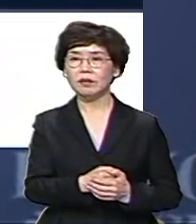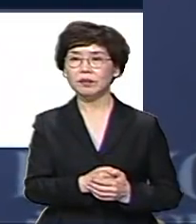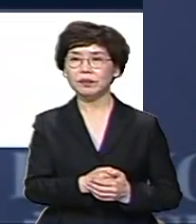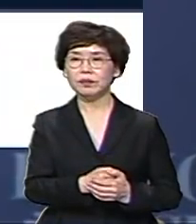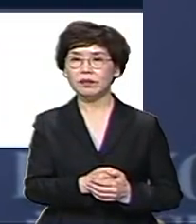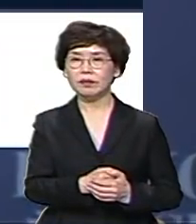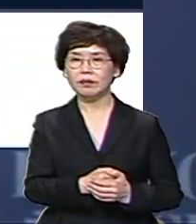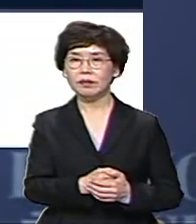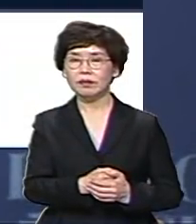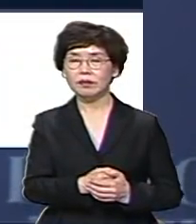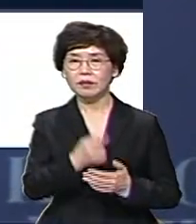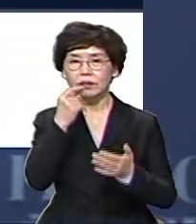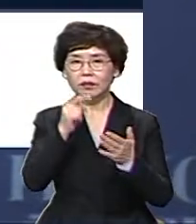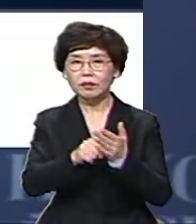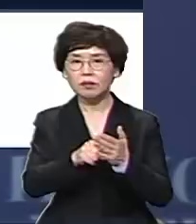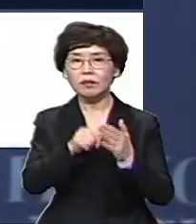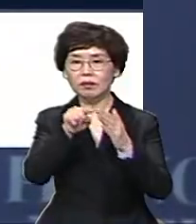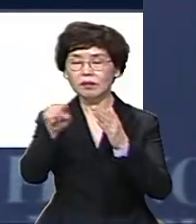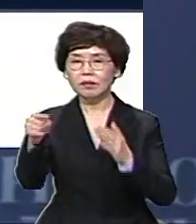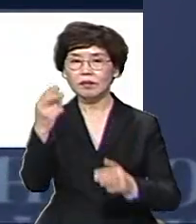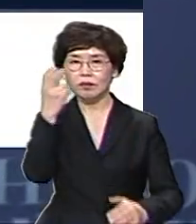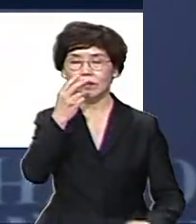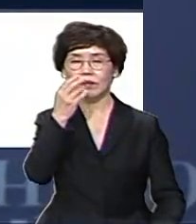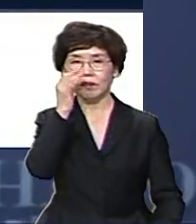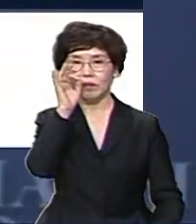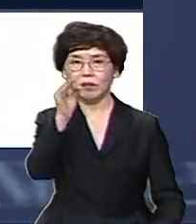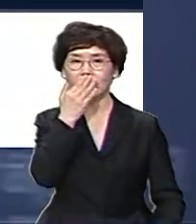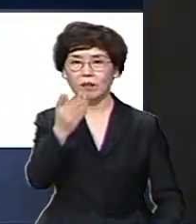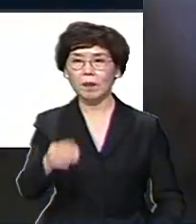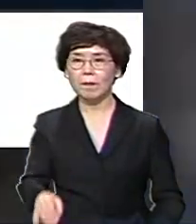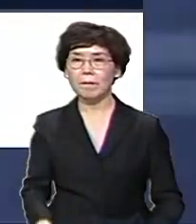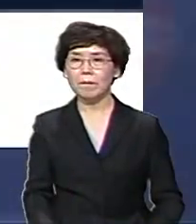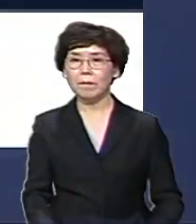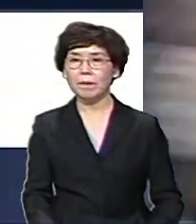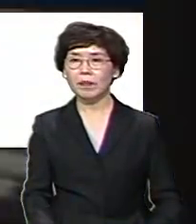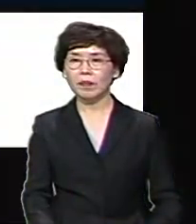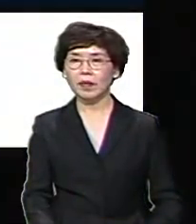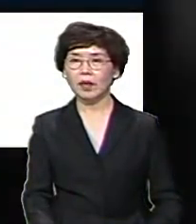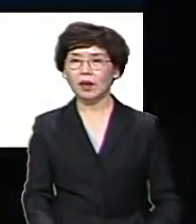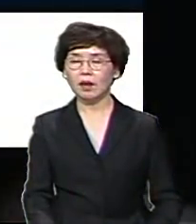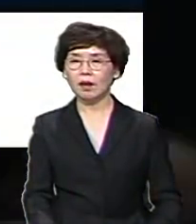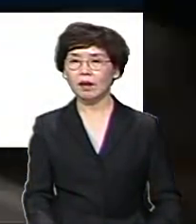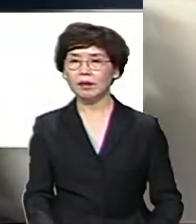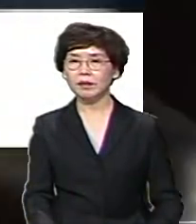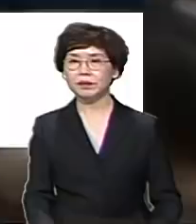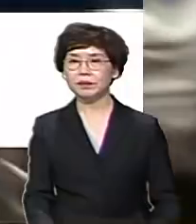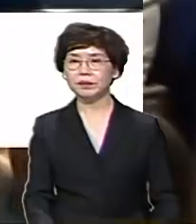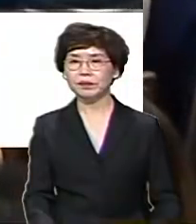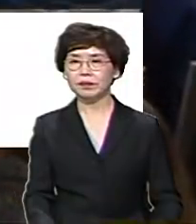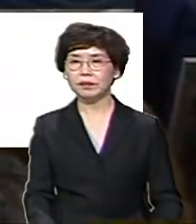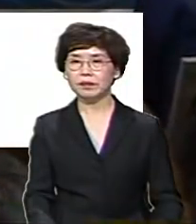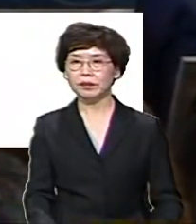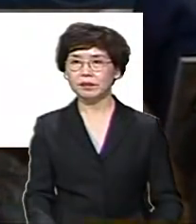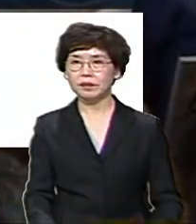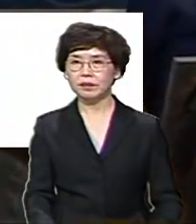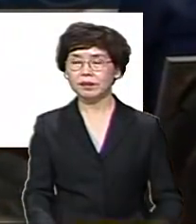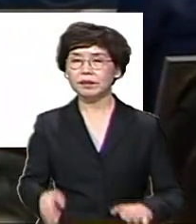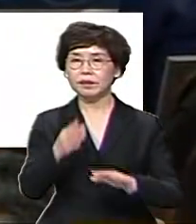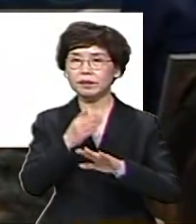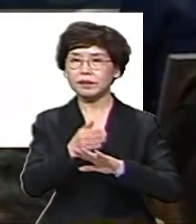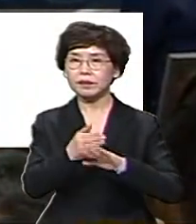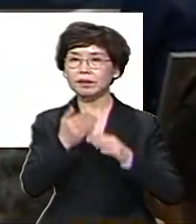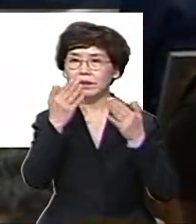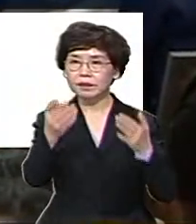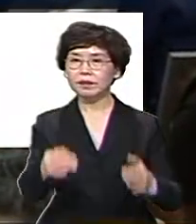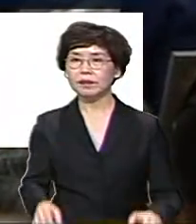생각합니다. 물론 우리가 알고 있는 시설도 있고 모르고 있는 시설도 있겠지만